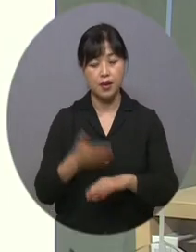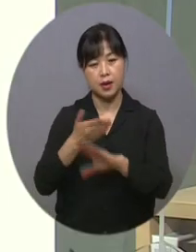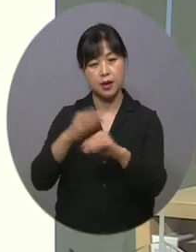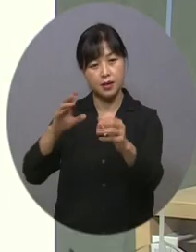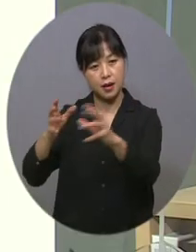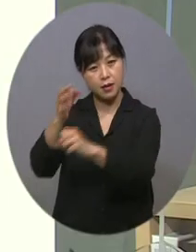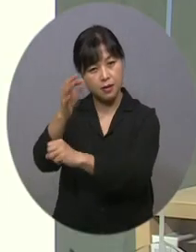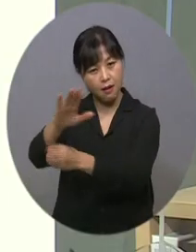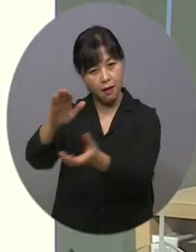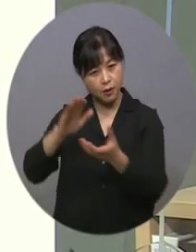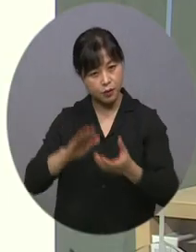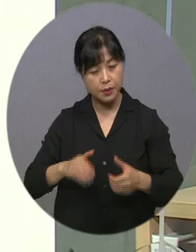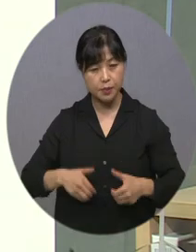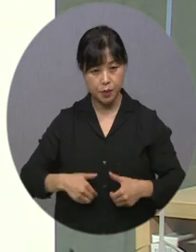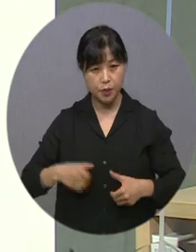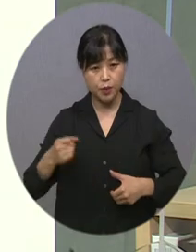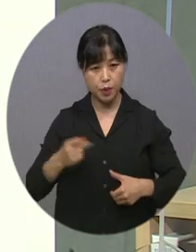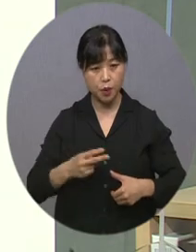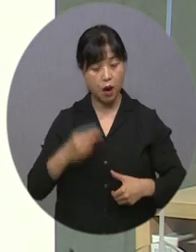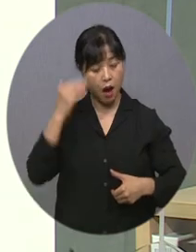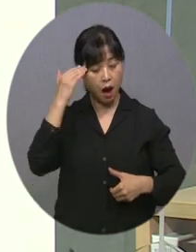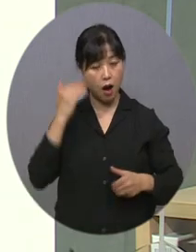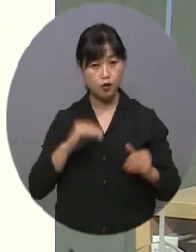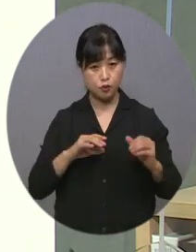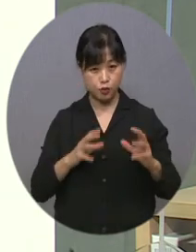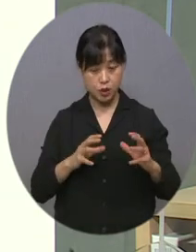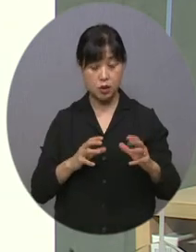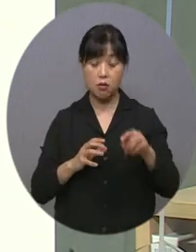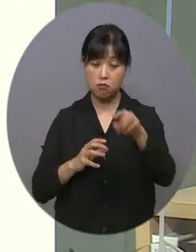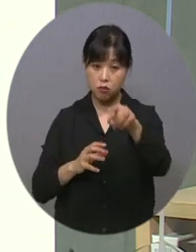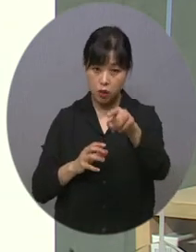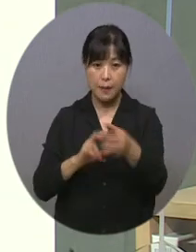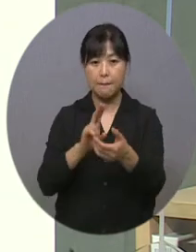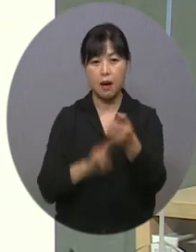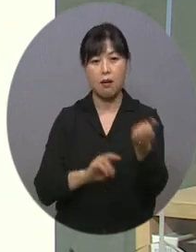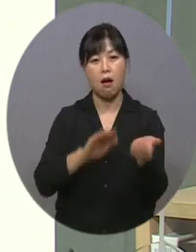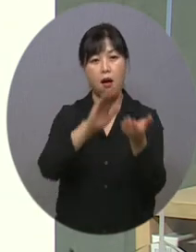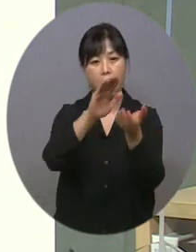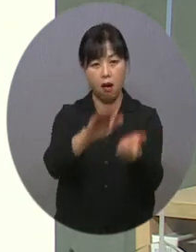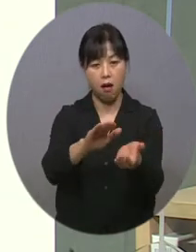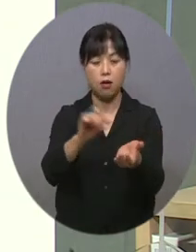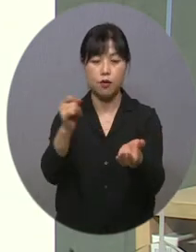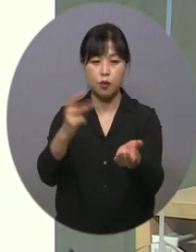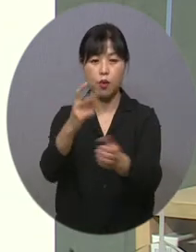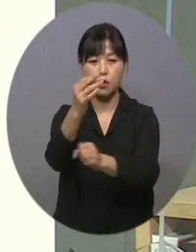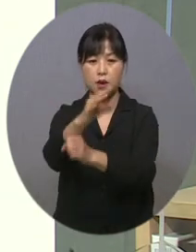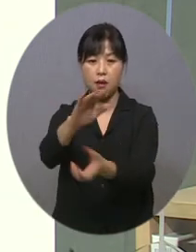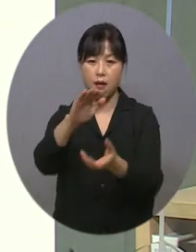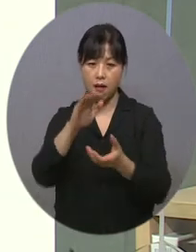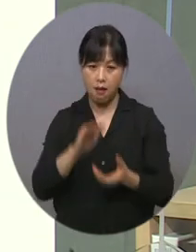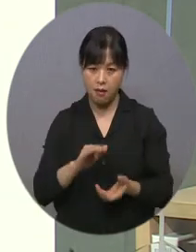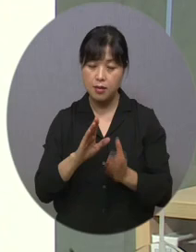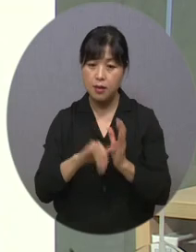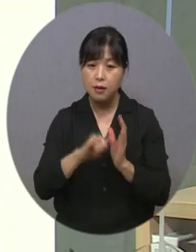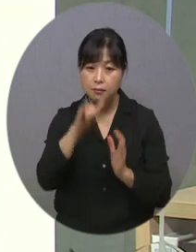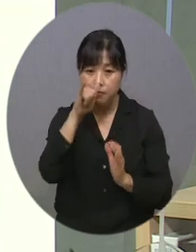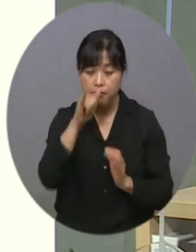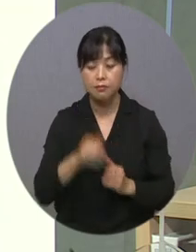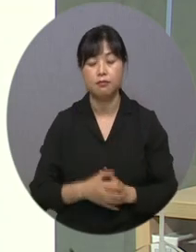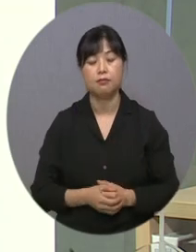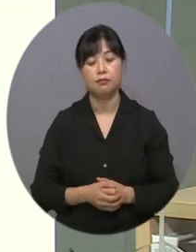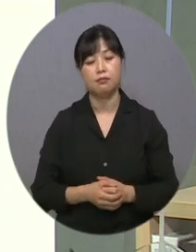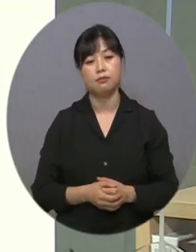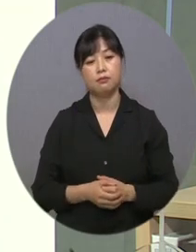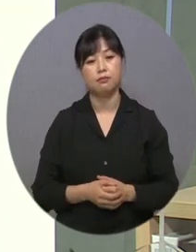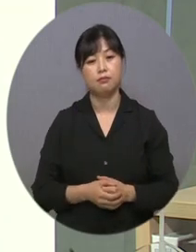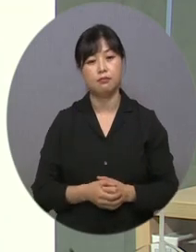하고 경우에 따라서는 우리나라가 또 수출 수입 예. 뭐 다 해야 할 경우도 있죠. 그렇죠. 뭐 여기에